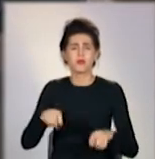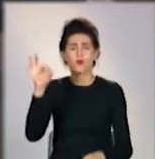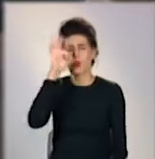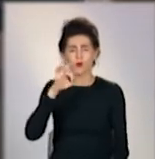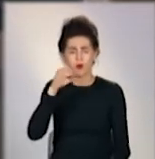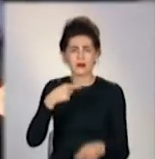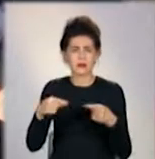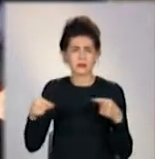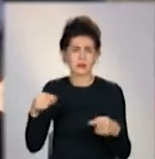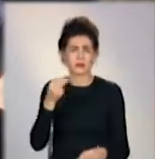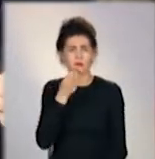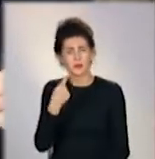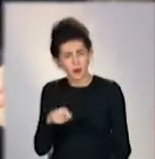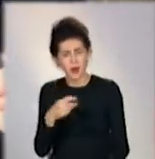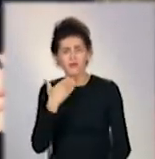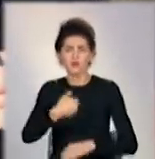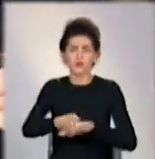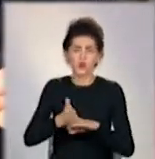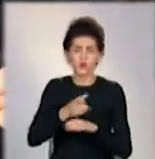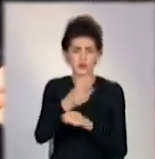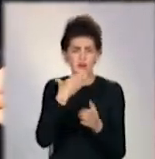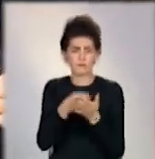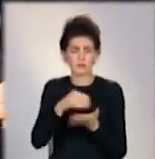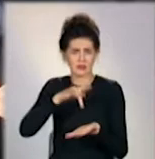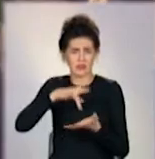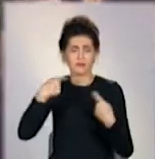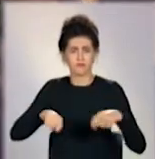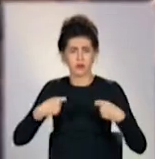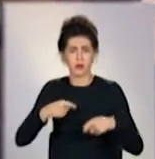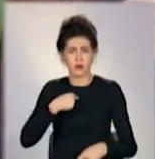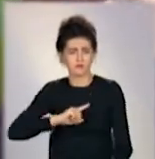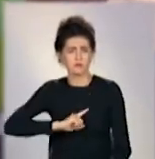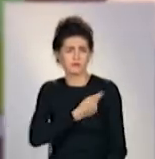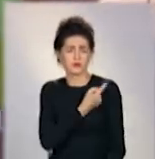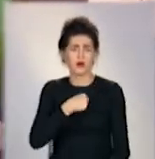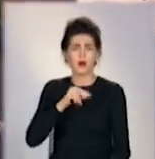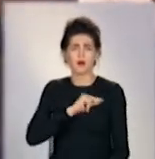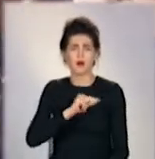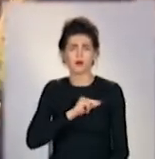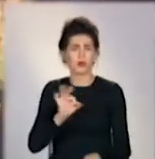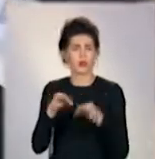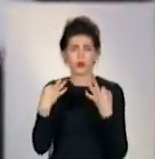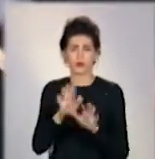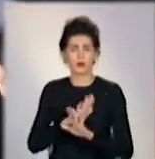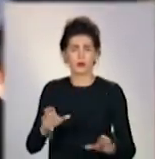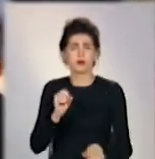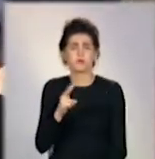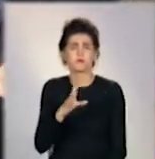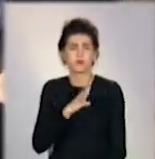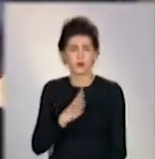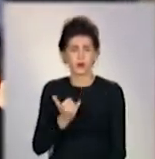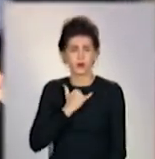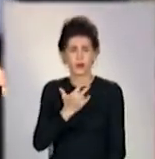товарами. Олександра продає взуття в торговельному центрі та обурена тим, що працювати наразі не дозволяють. У мене три